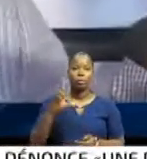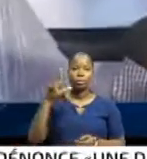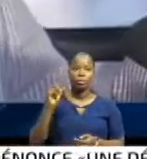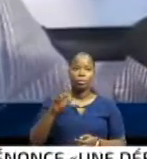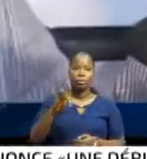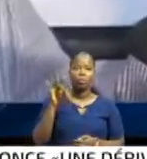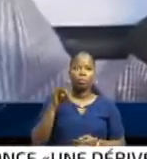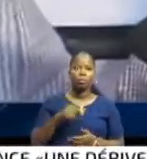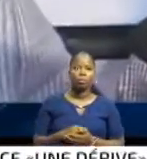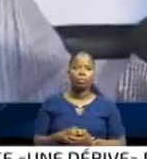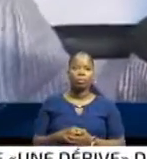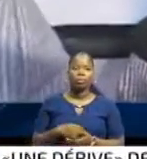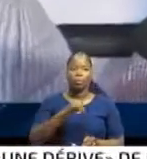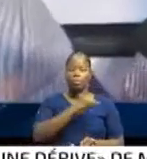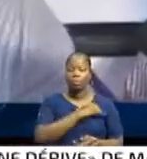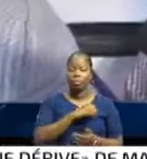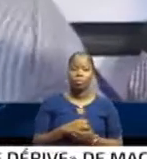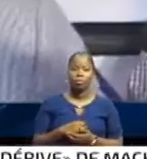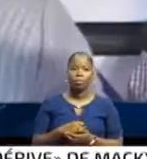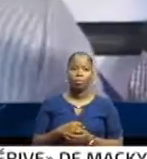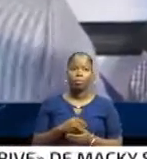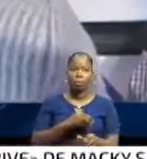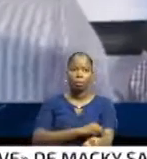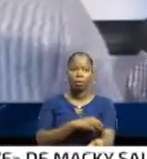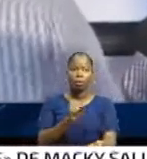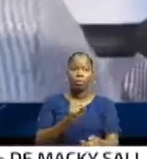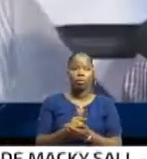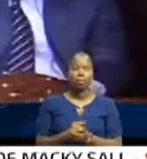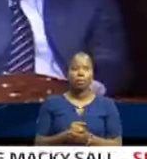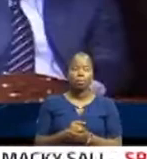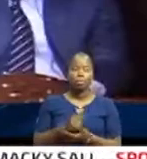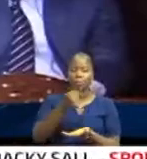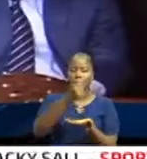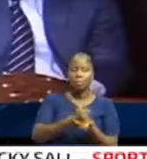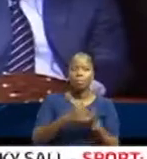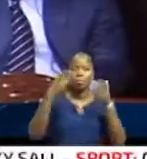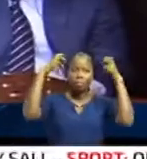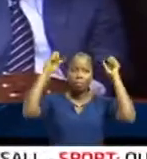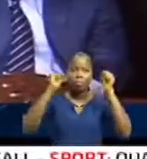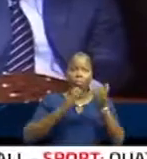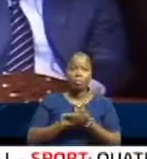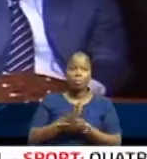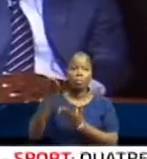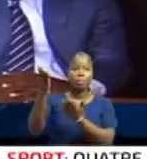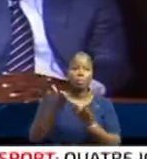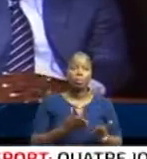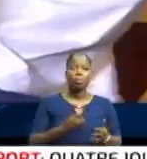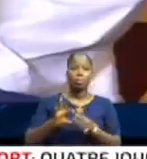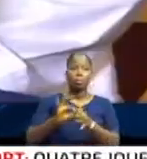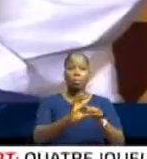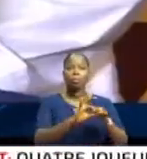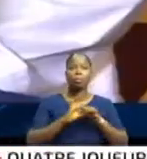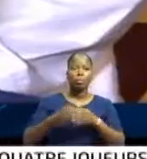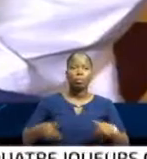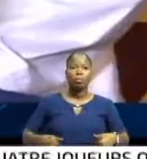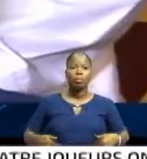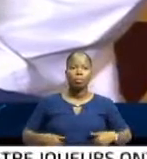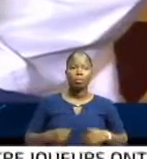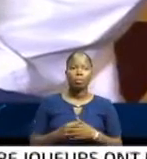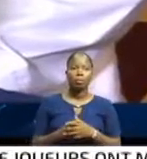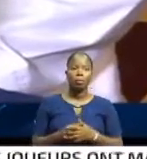révocation de l'inspecteur des impôts et domaines ousman sonko par décret présidentiel est bien accueillie par la coordination des jeunes et républicaine